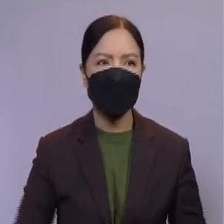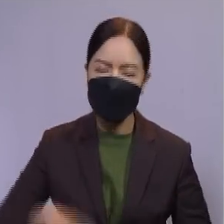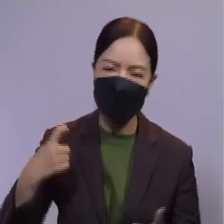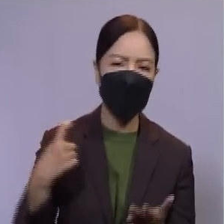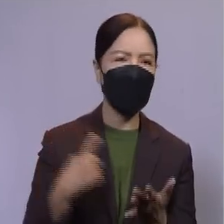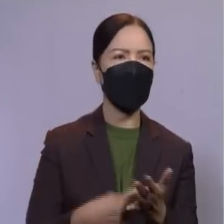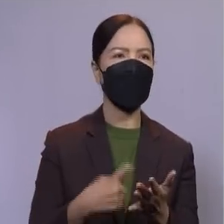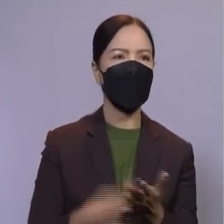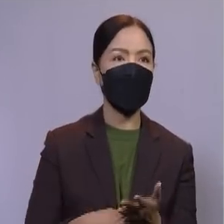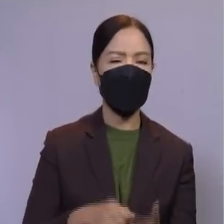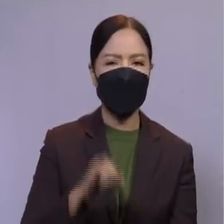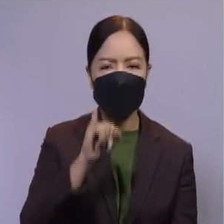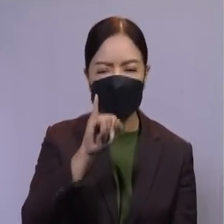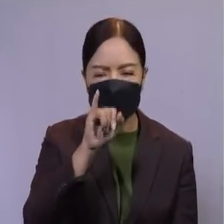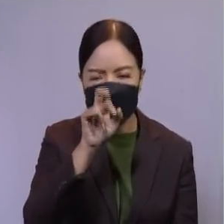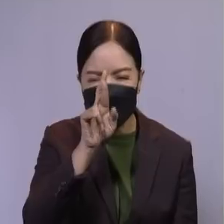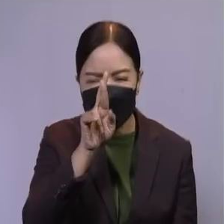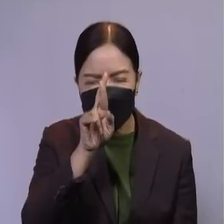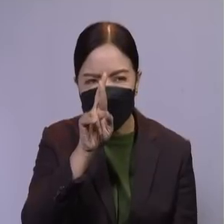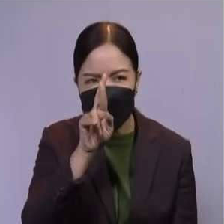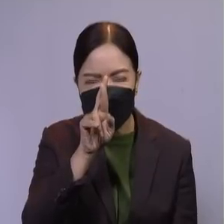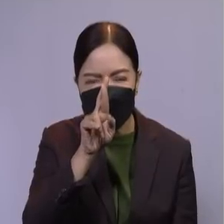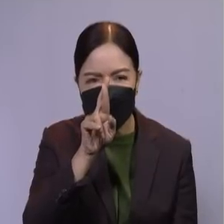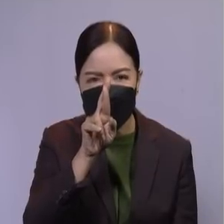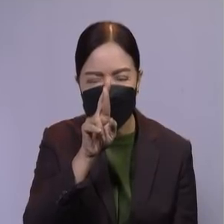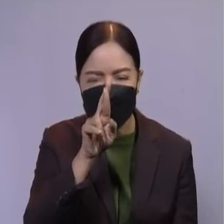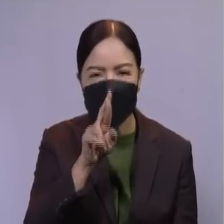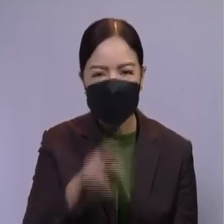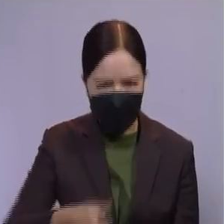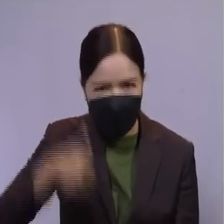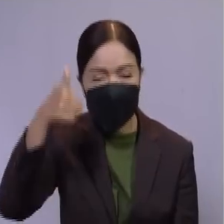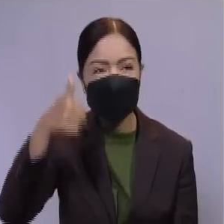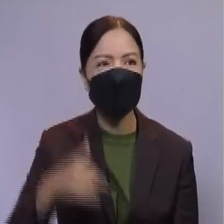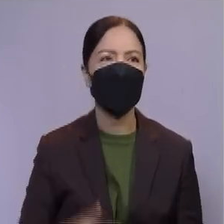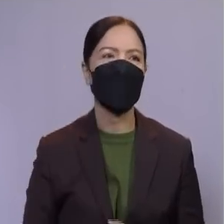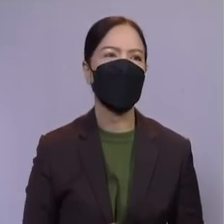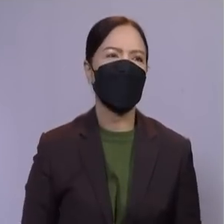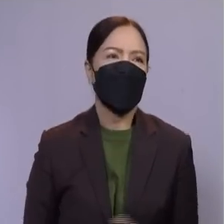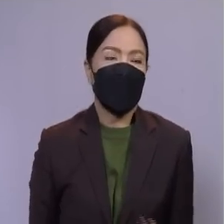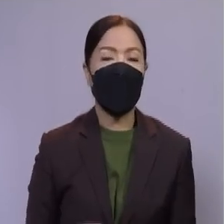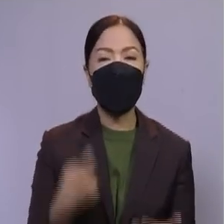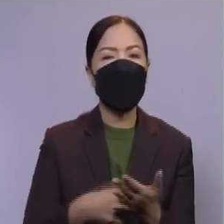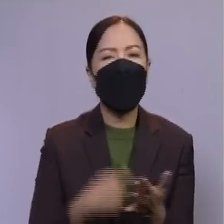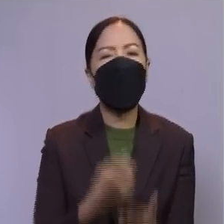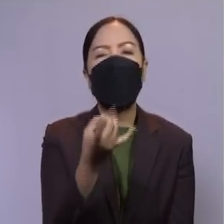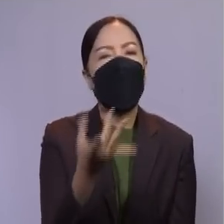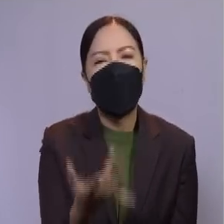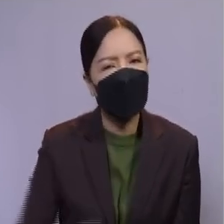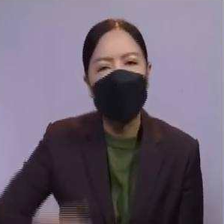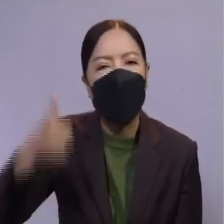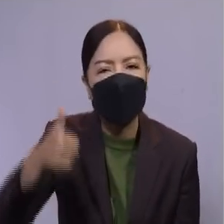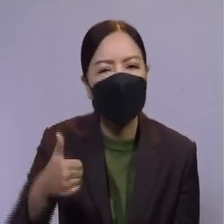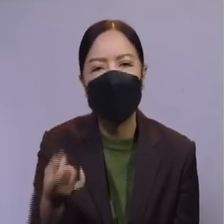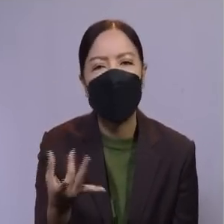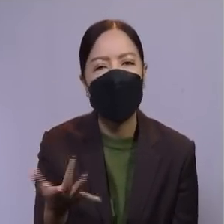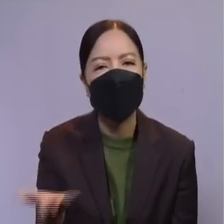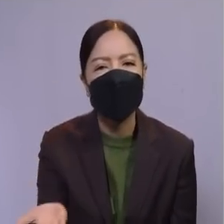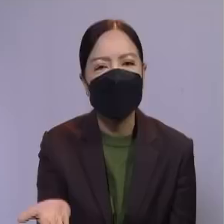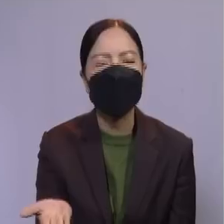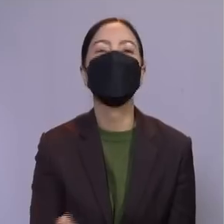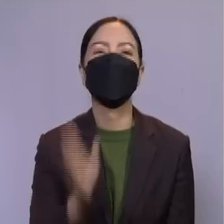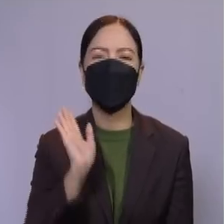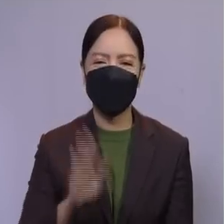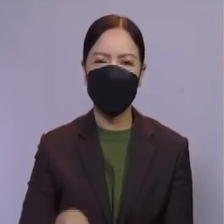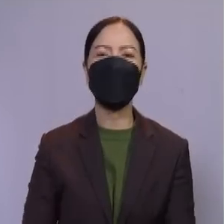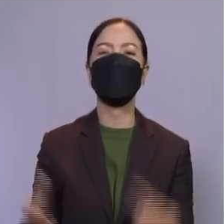รายได้ประกันไม่ใช่รายได้นะประกันอะไรได้ว่าอย่างนั้นเถอะนะฮะด้วยความที่ประกันรายได้เนี่ยเป็นนโยบายหาเสียง